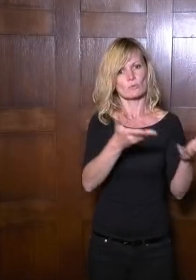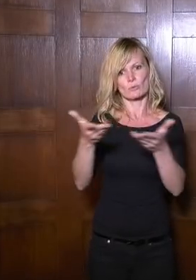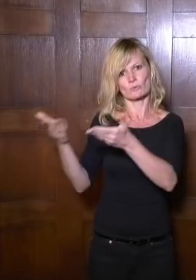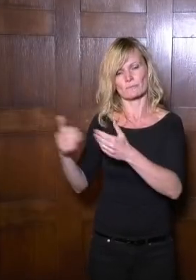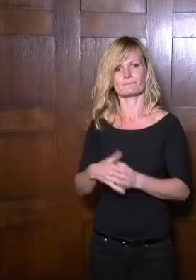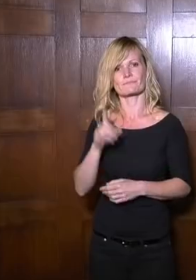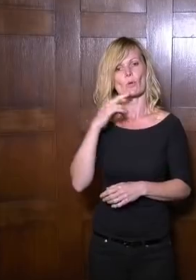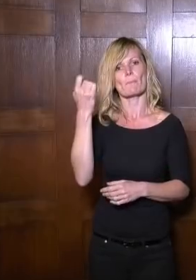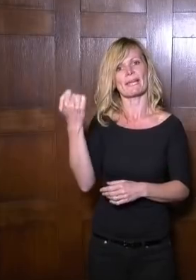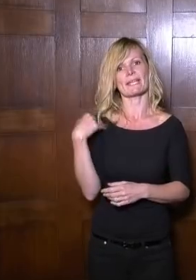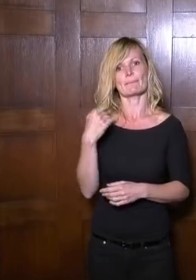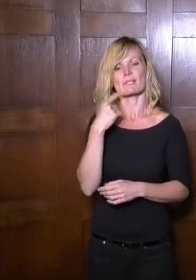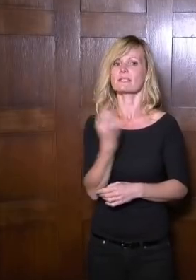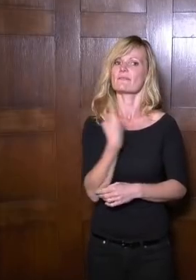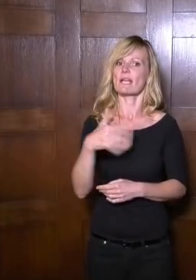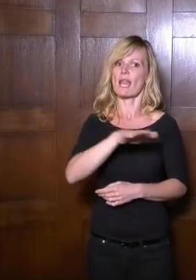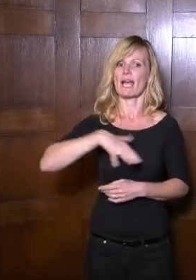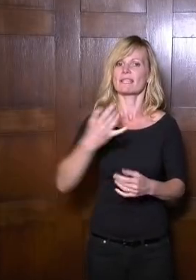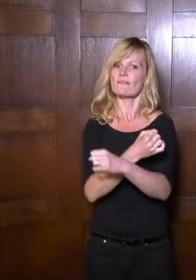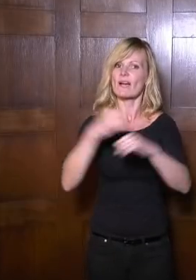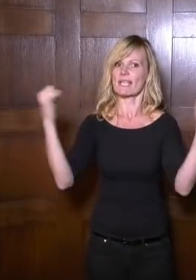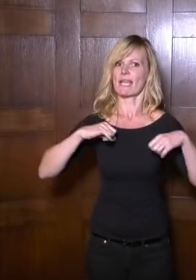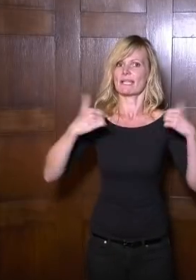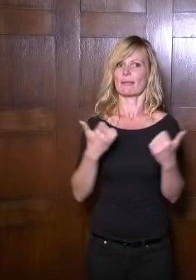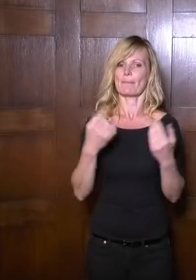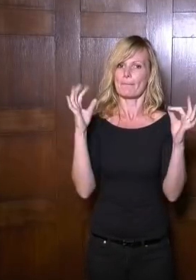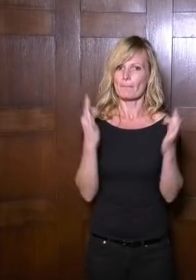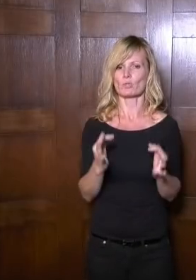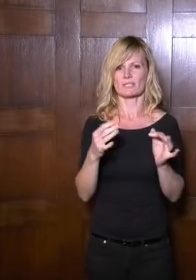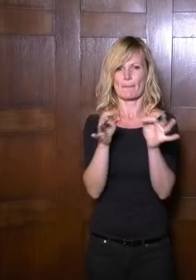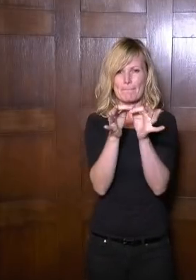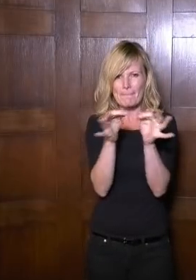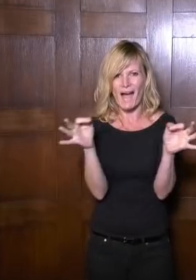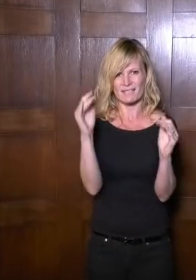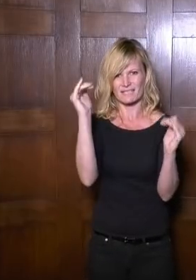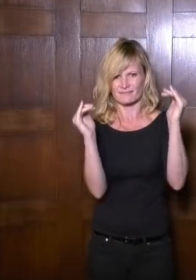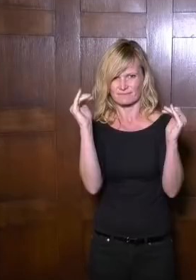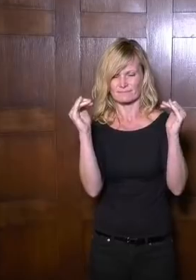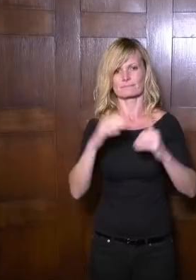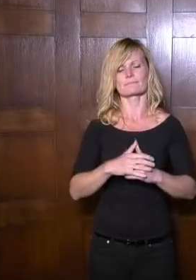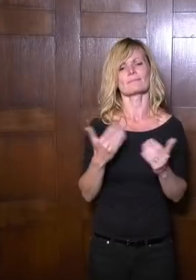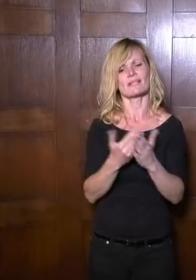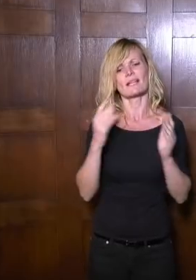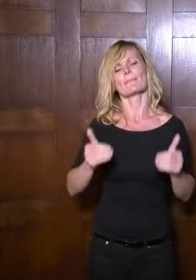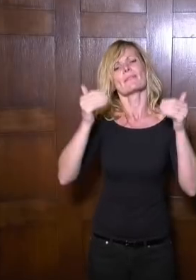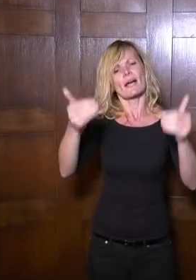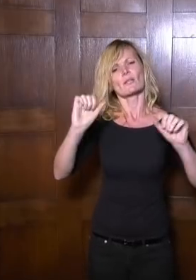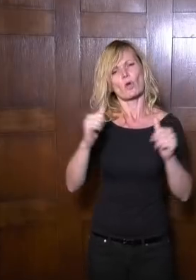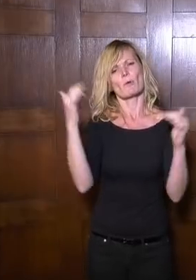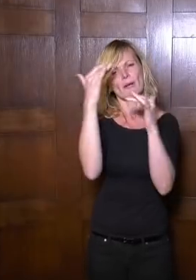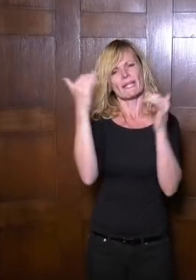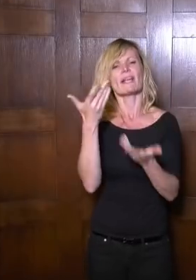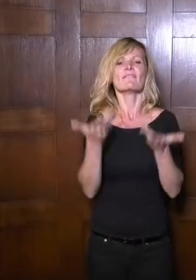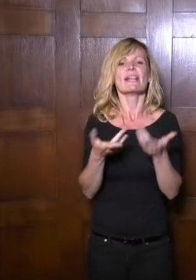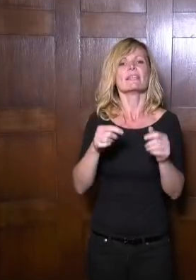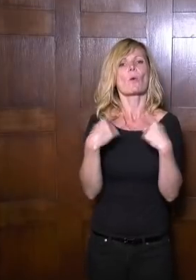es muss verhältnismäßig sein. Und von da lassen Sie uns gerne dann nochmal im Nachgang überlegen, in welcher Runde wir weiter